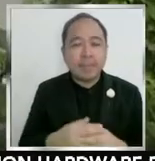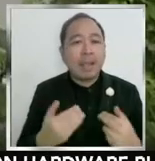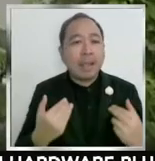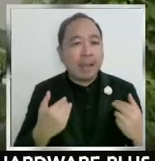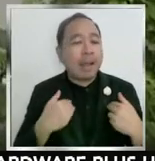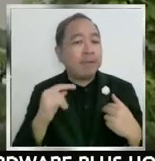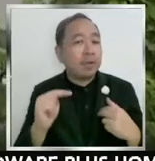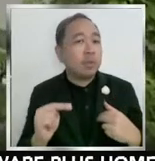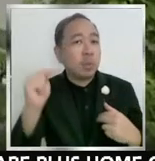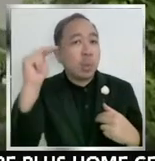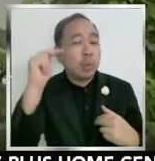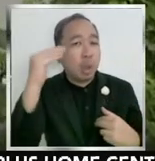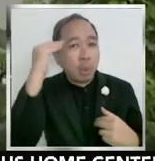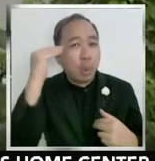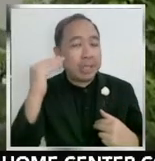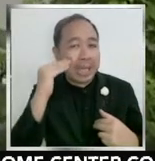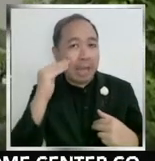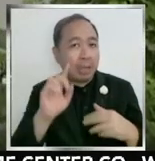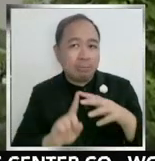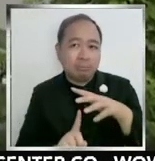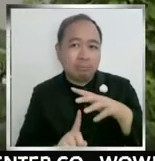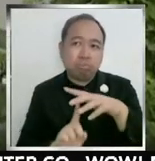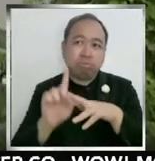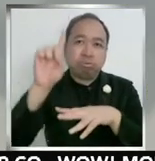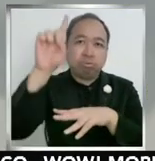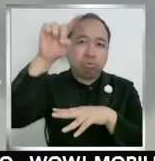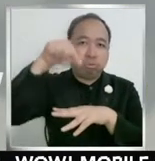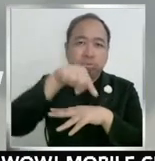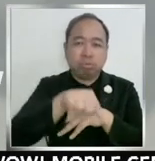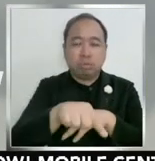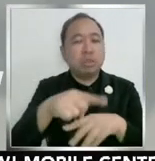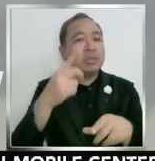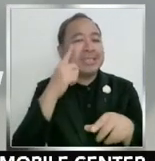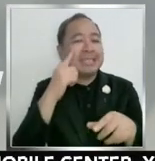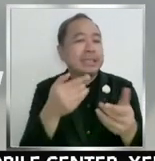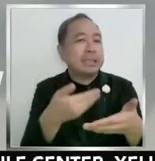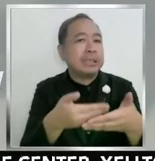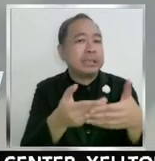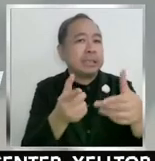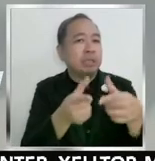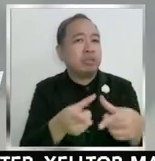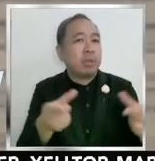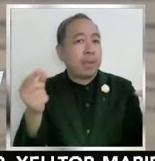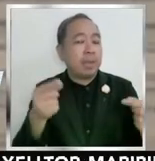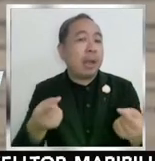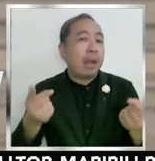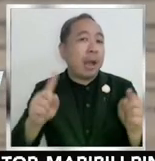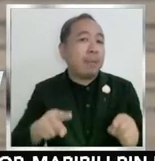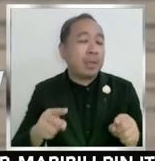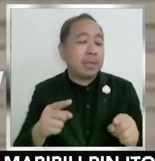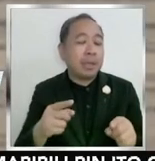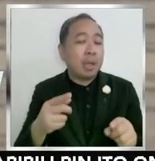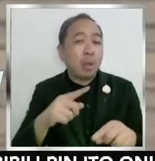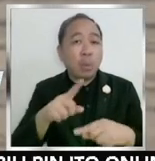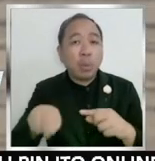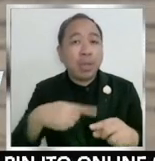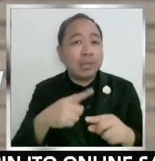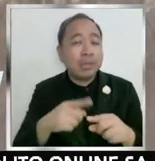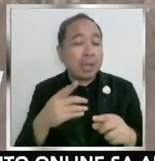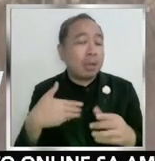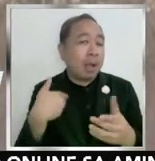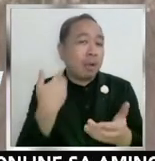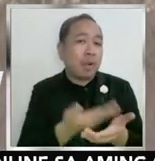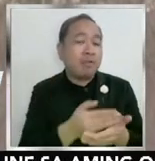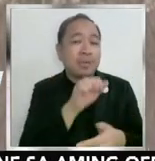na bumagsak sa labas ng exclusive economic zone ng Japan. Nangyari yan ilang oras matapos dumating sa South Korean port ang isang